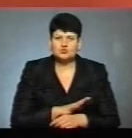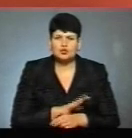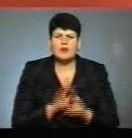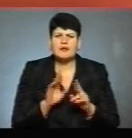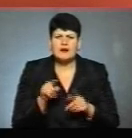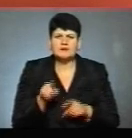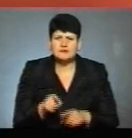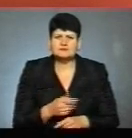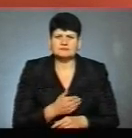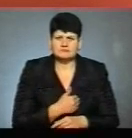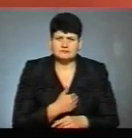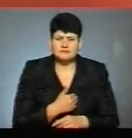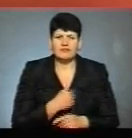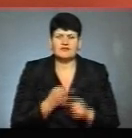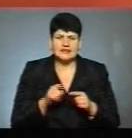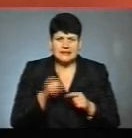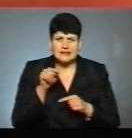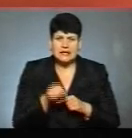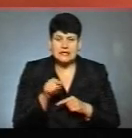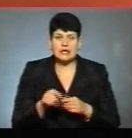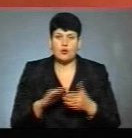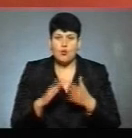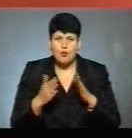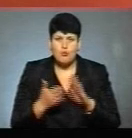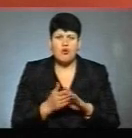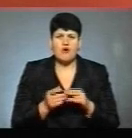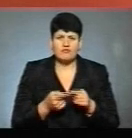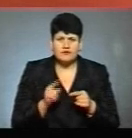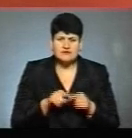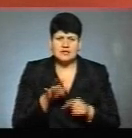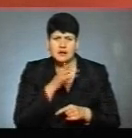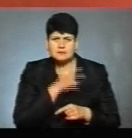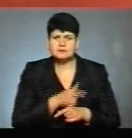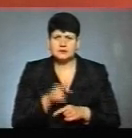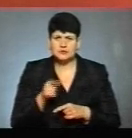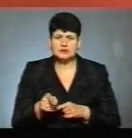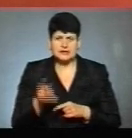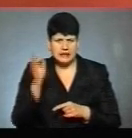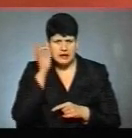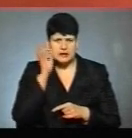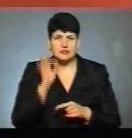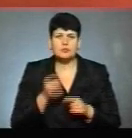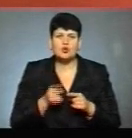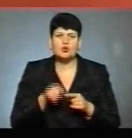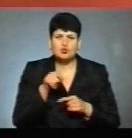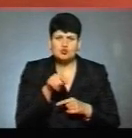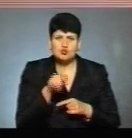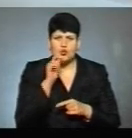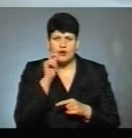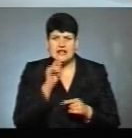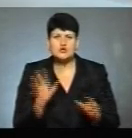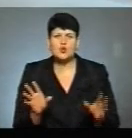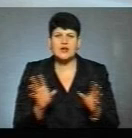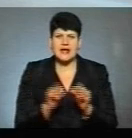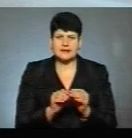ви наважилися в такі тоталітарні умови, в цей тоталітарний режим нагадати про цю українську